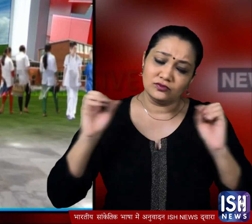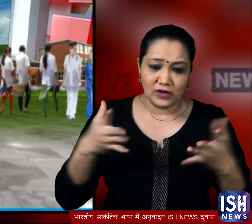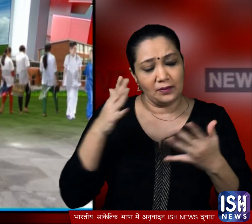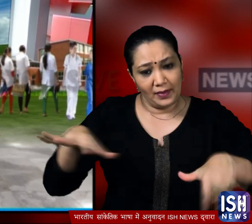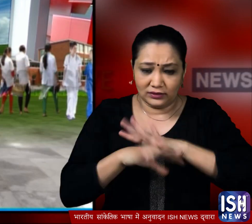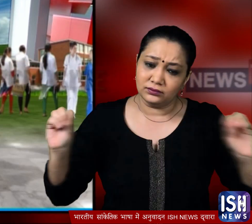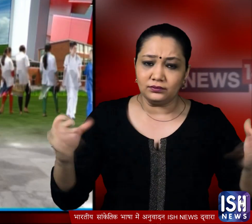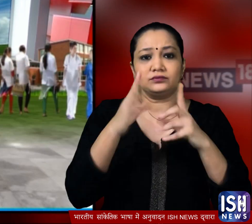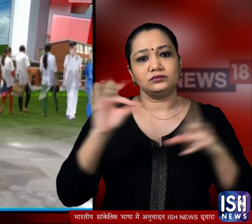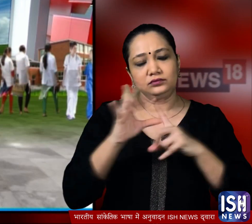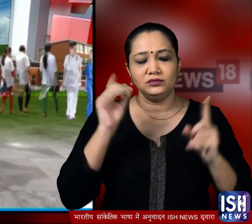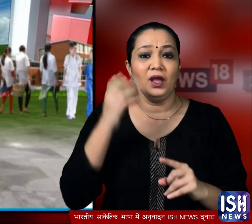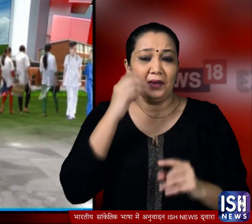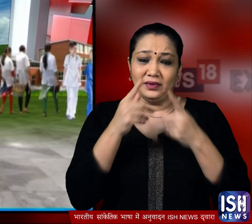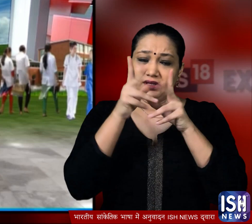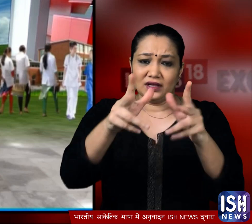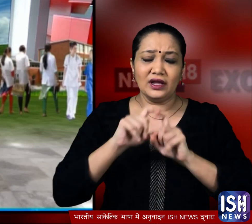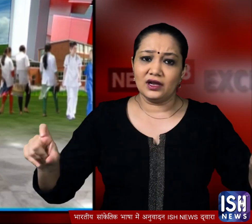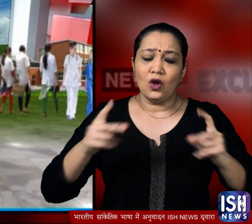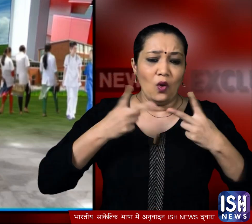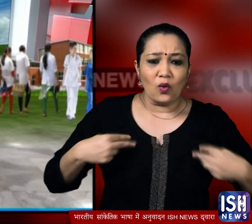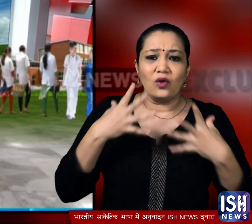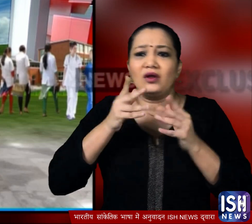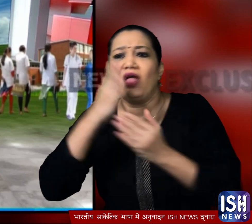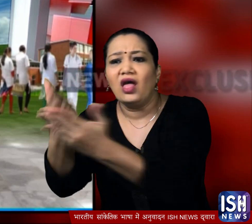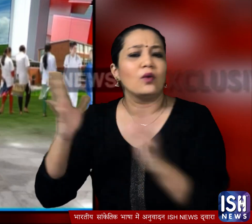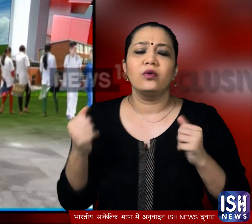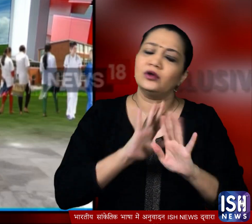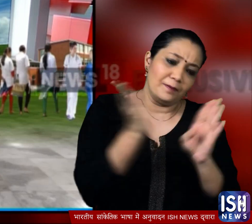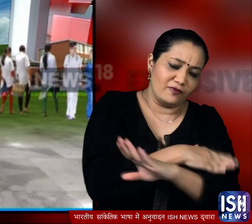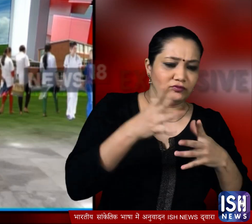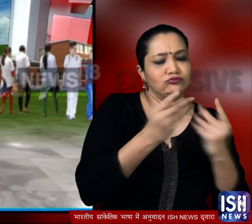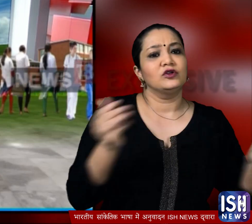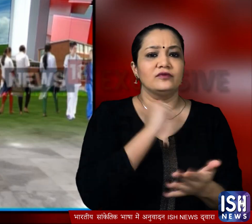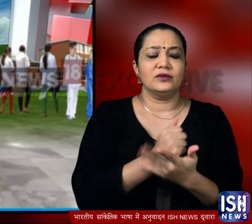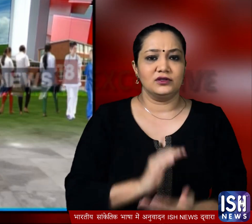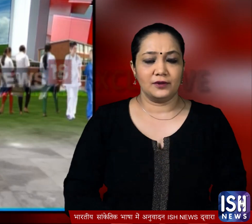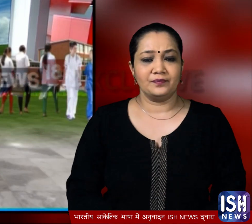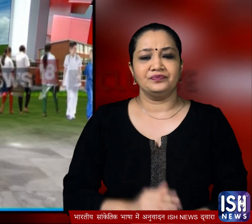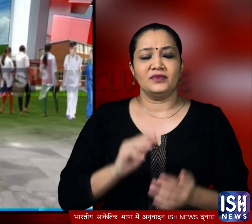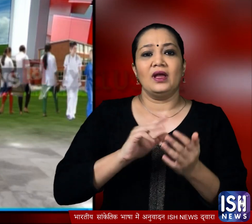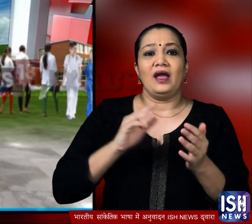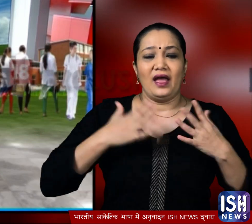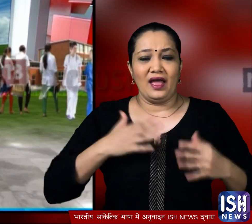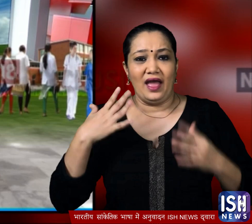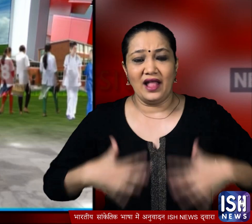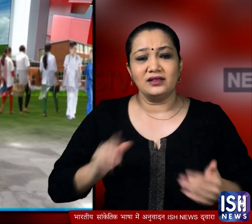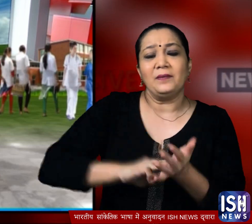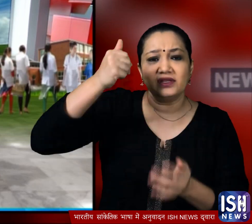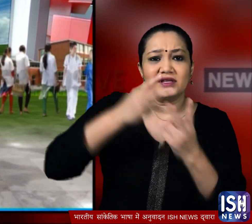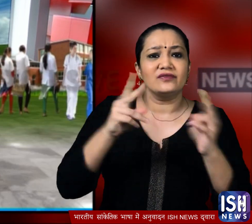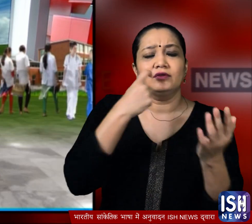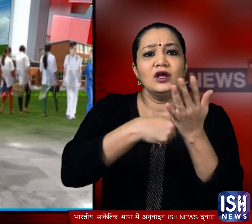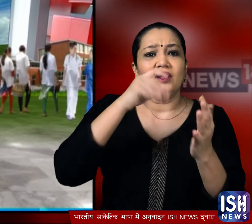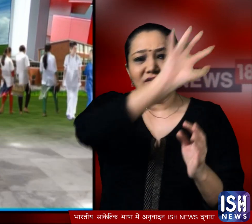करने को कहा। खबर है कि पीएम ने साफ कर दिया कि यह मामला कोर्ट से बाहर सुलझाने की कोशिश की जाए। प्रधानमंत्री ने स्वास्थ्य मंत्रालय को निर्देश दिया कि वो सभी राज्यों